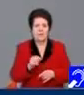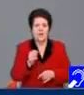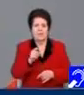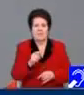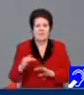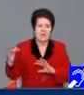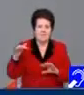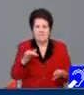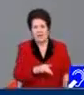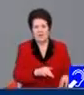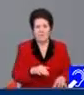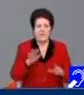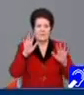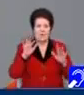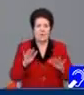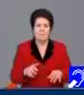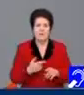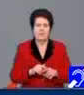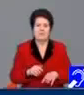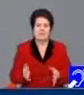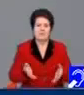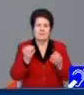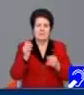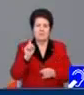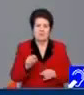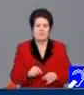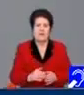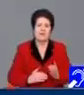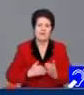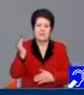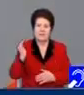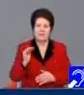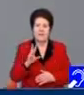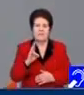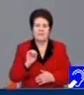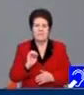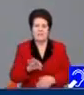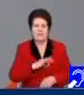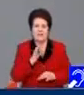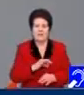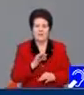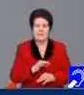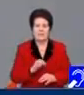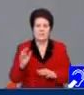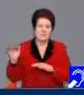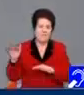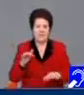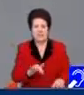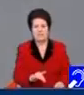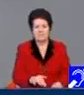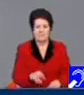valului de umăt. Autoritățile regionale au ridicat la cel mai înalt nivel gradul de alertă și au început să declanșeze avalanșe